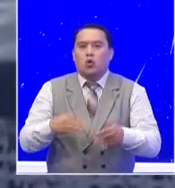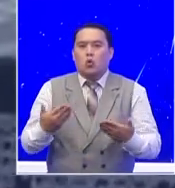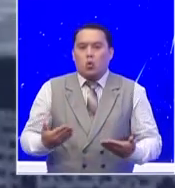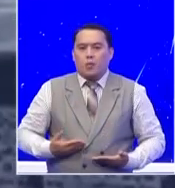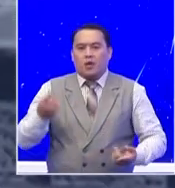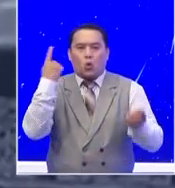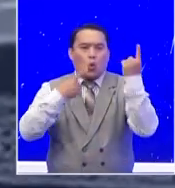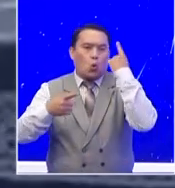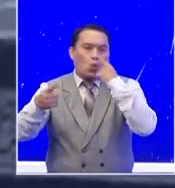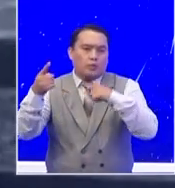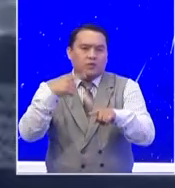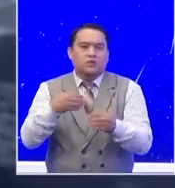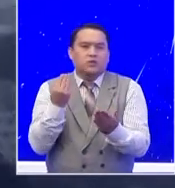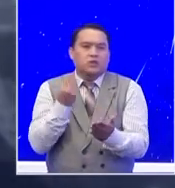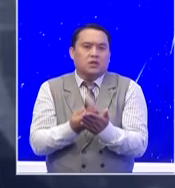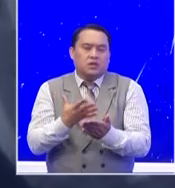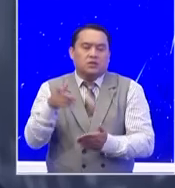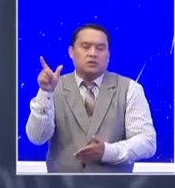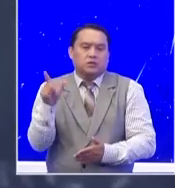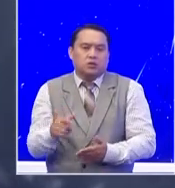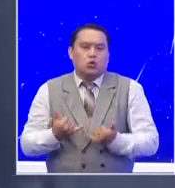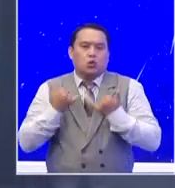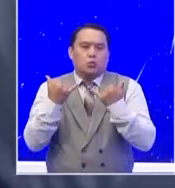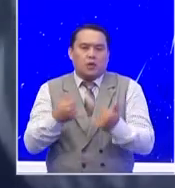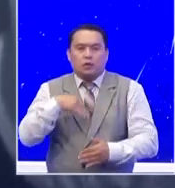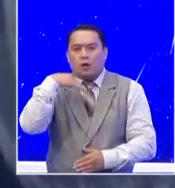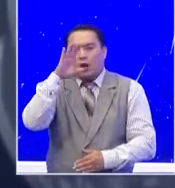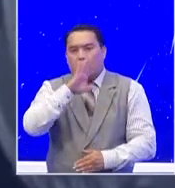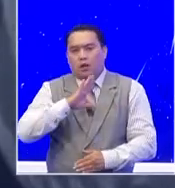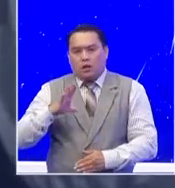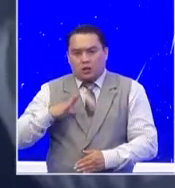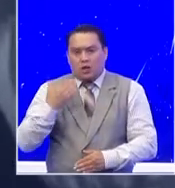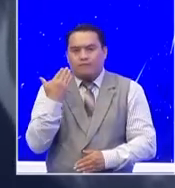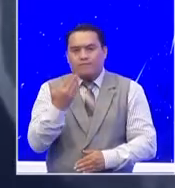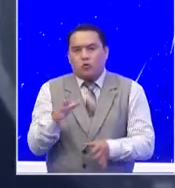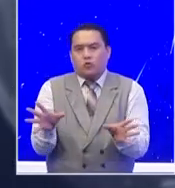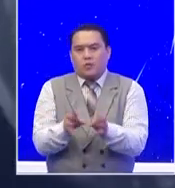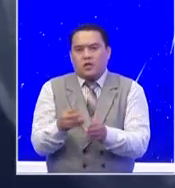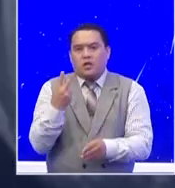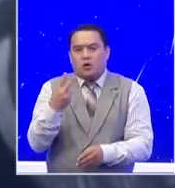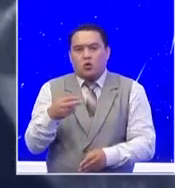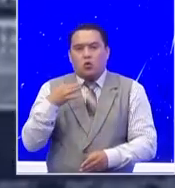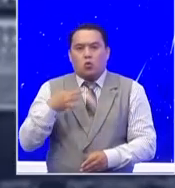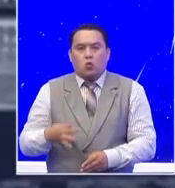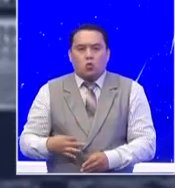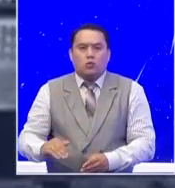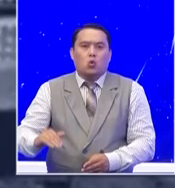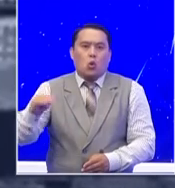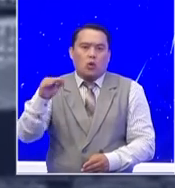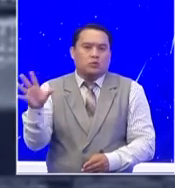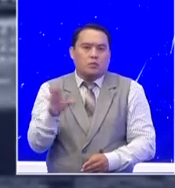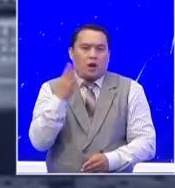өнері өнегелі жан, асыл жар, ардақты әке еді. Жары Шәмші екеуі екі ұл өсірді. Тосынғаза